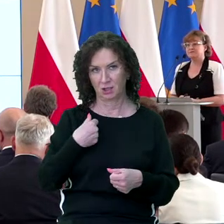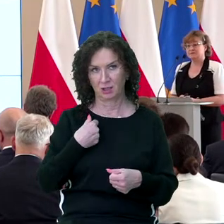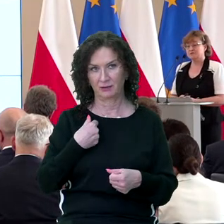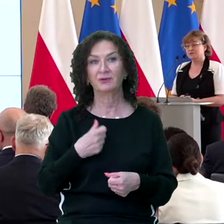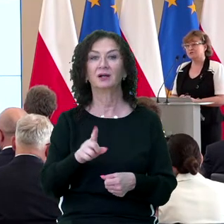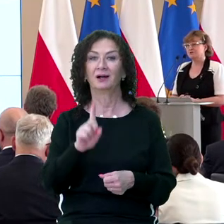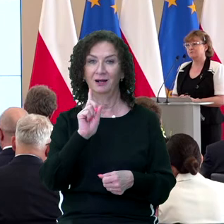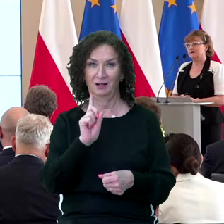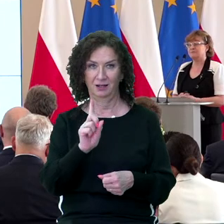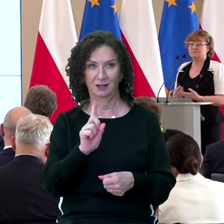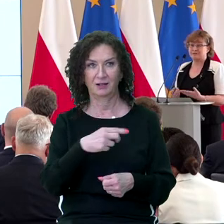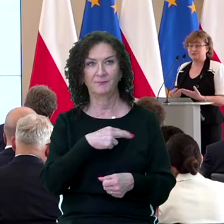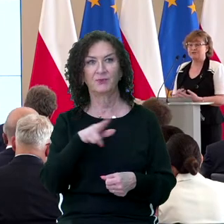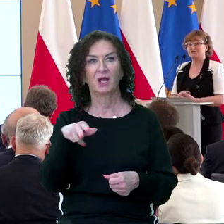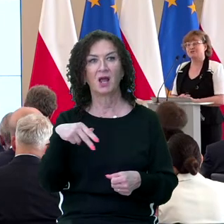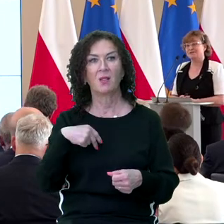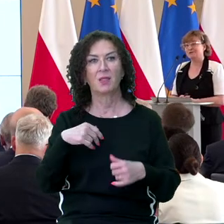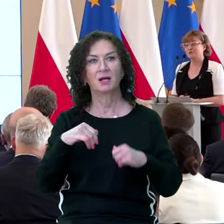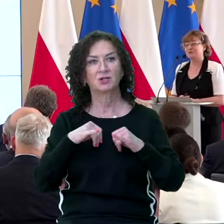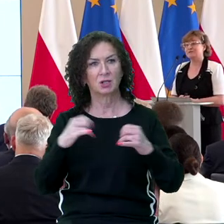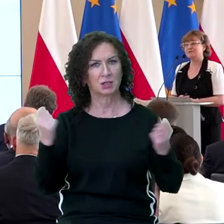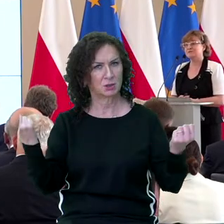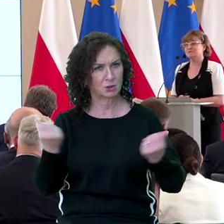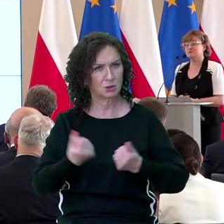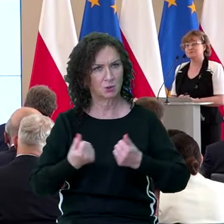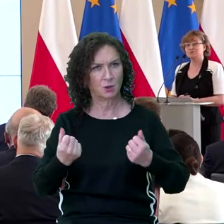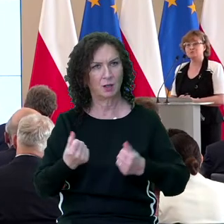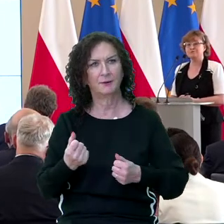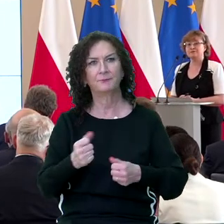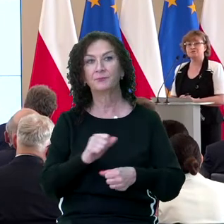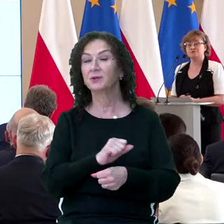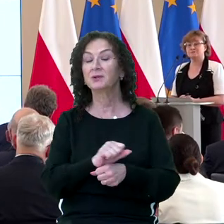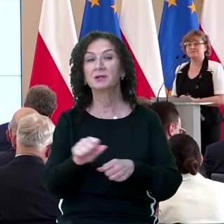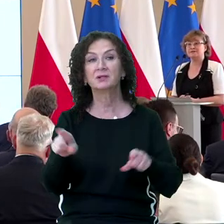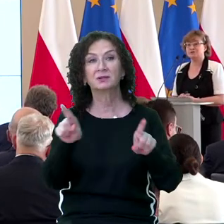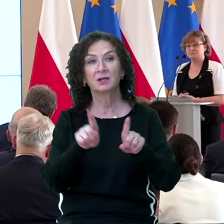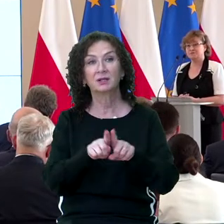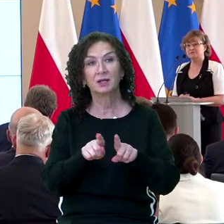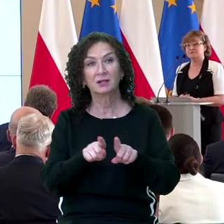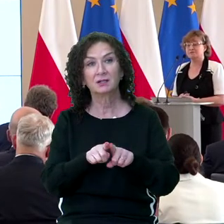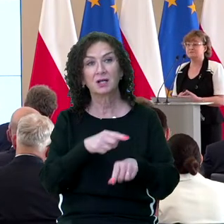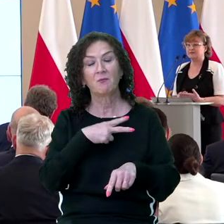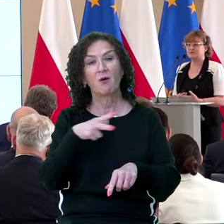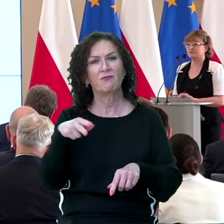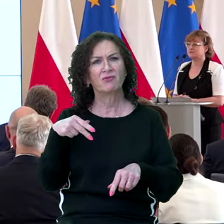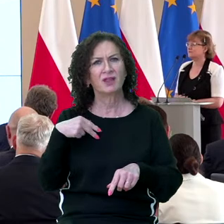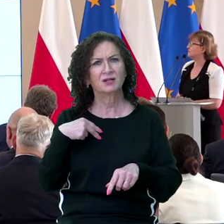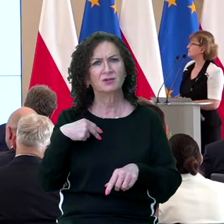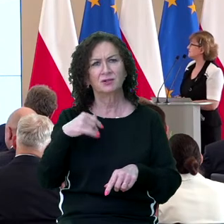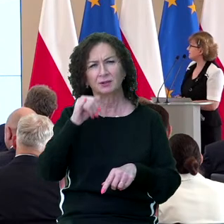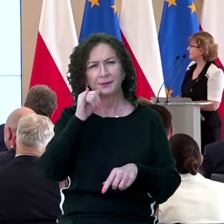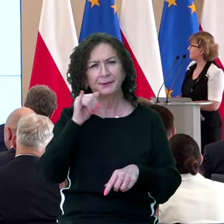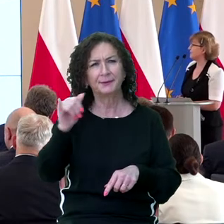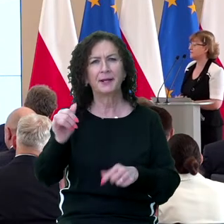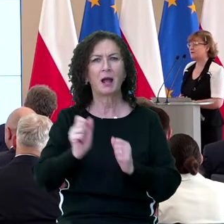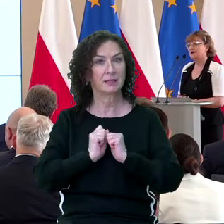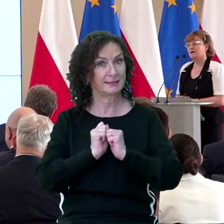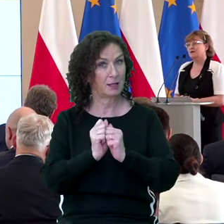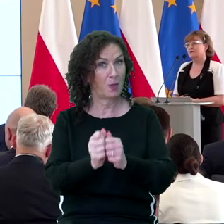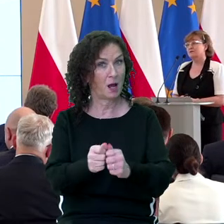państwa, nasza siła, mam nadzieję, że tak to jest, tkwi również w naszej misji i w naszych